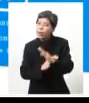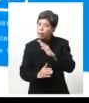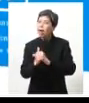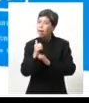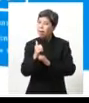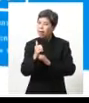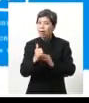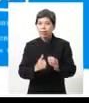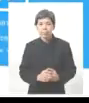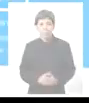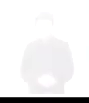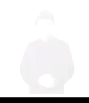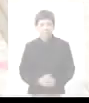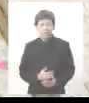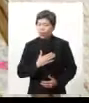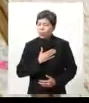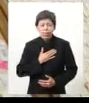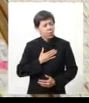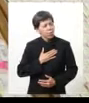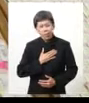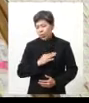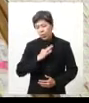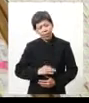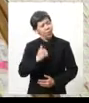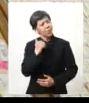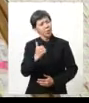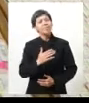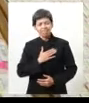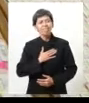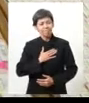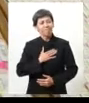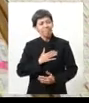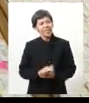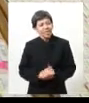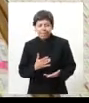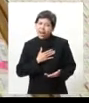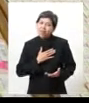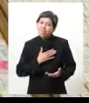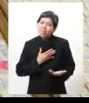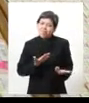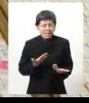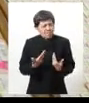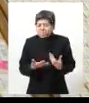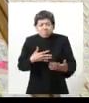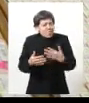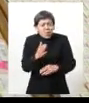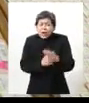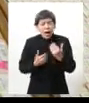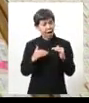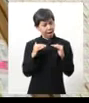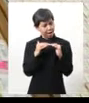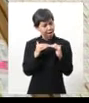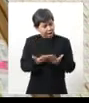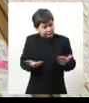ใดแก่คนพิการ ภูมิใจมากๆยังไงเราก็ยังถึงจะเป็นอย่างเงี้ย